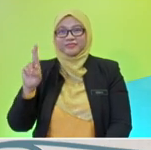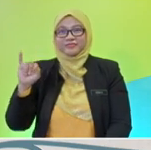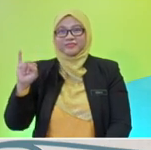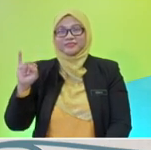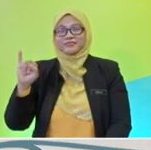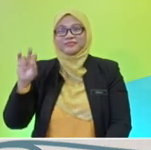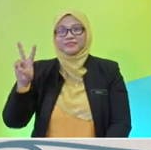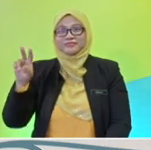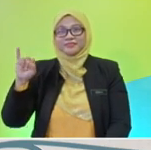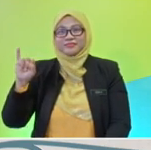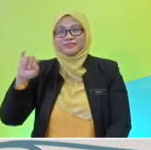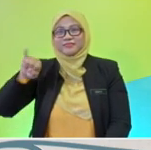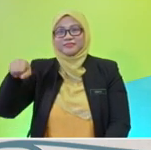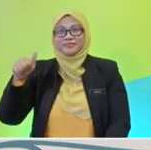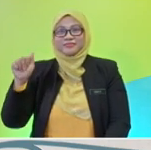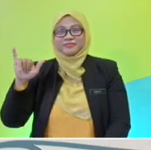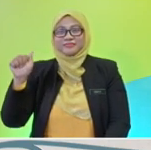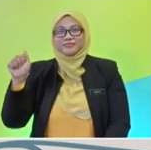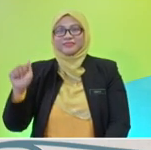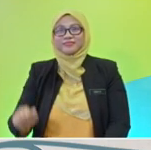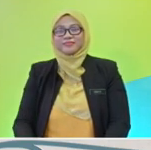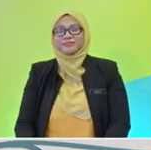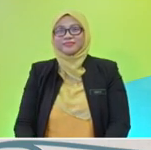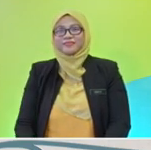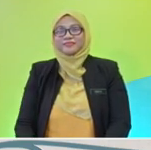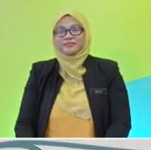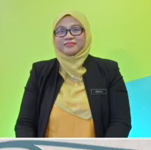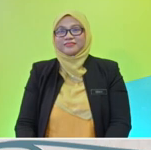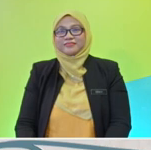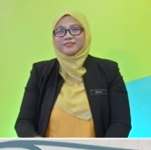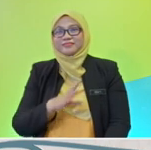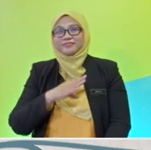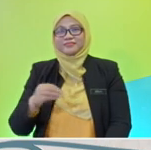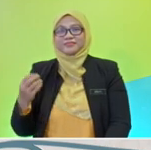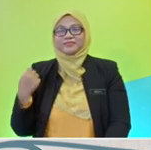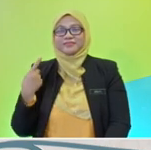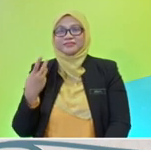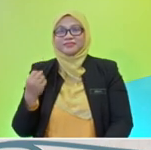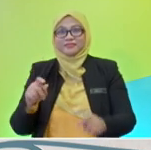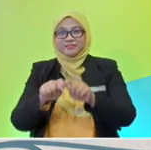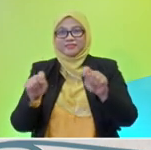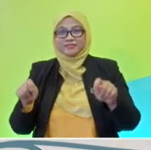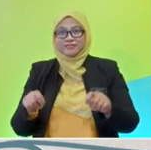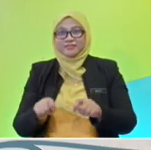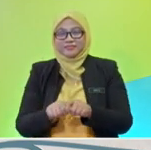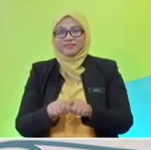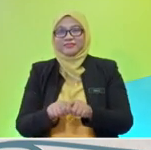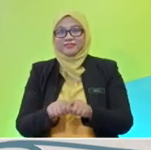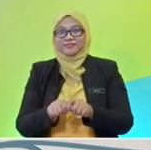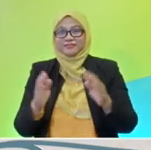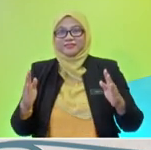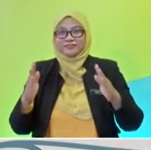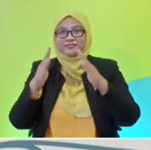Prambanan kerajaan Mataram dan juga yang terakhir adalah gapura Bajang Ratu yang wujud pada ketika Kerajaan Majapahit